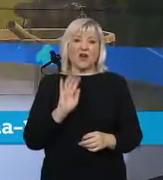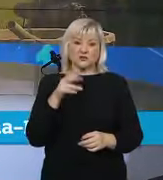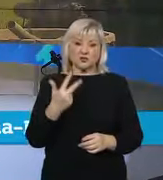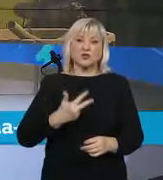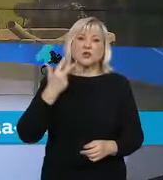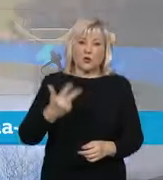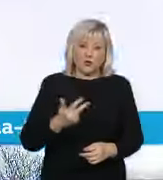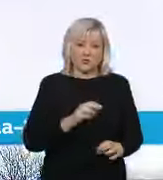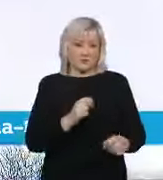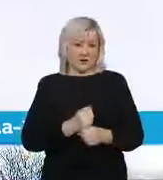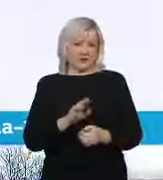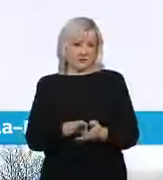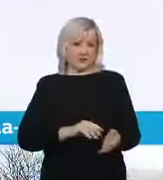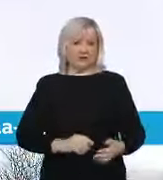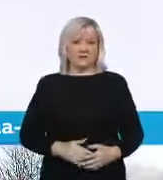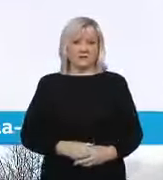roky.